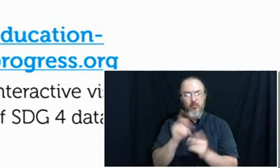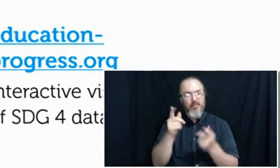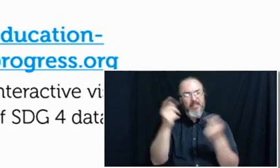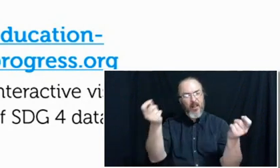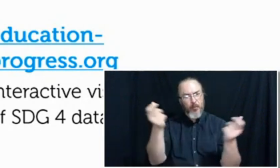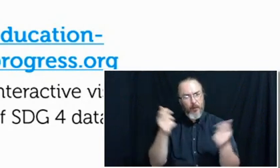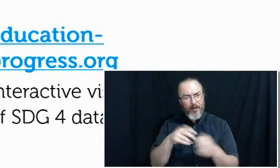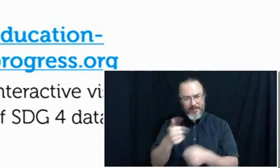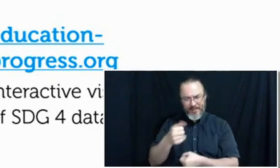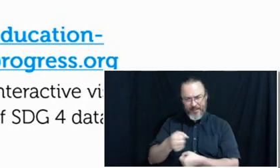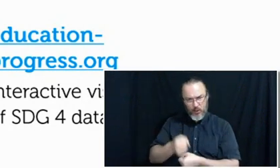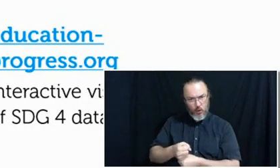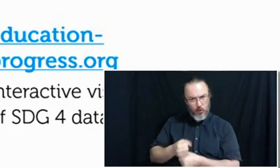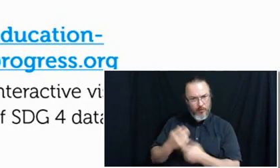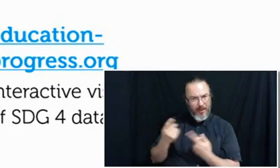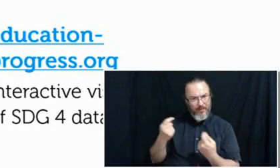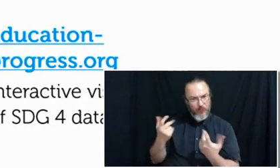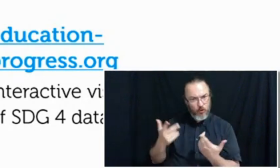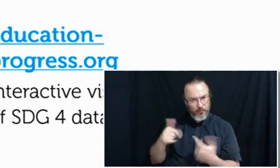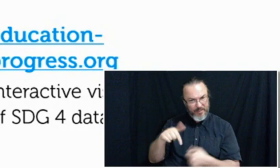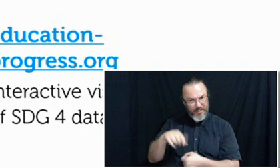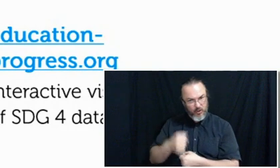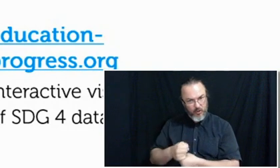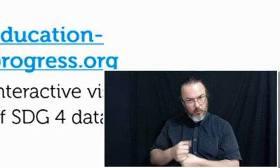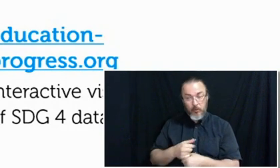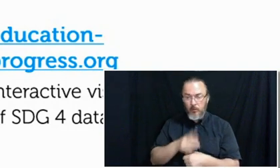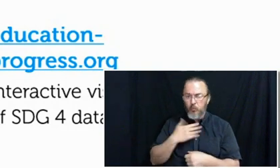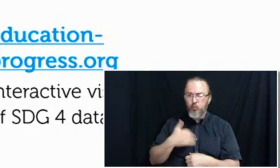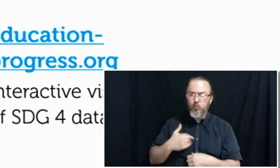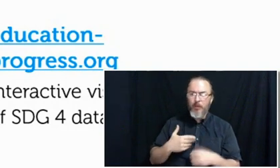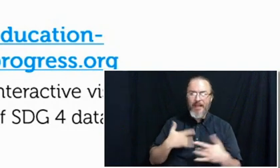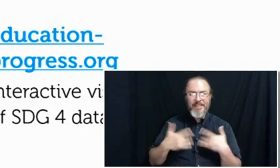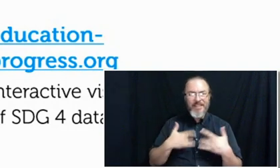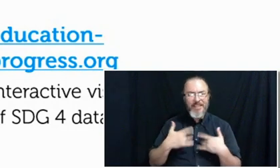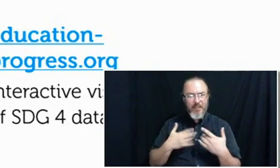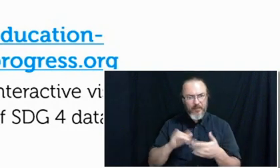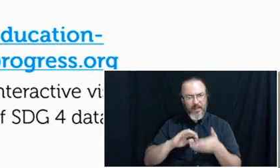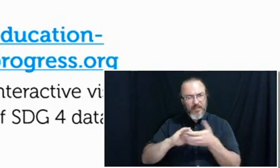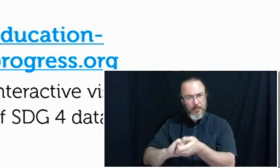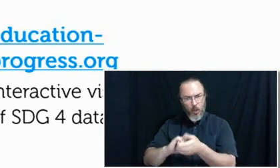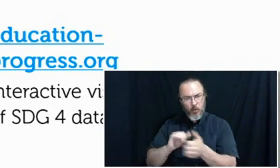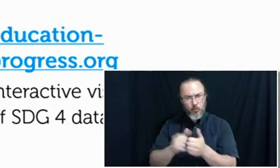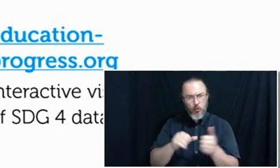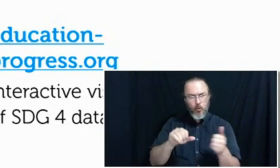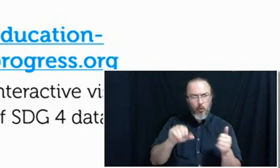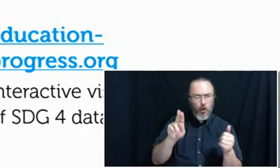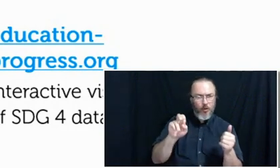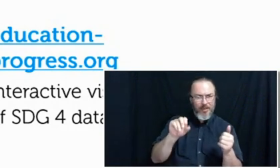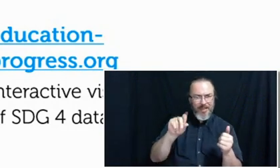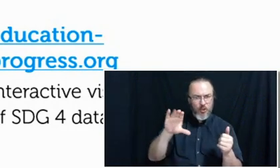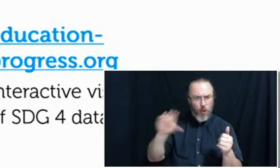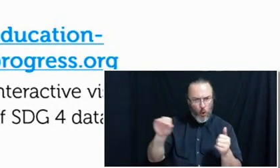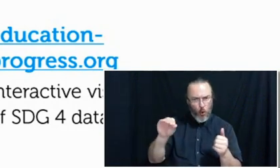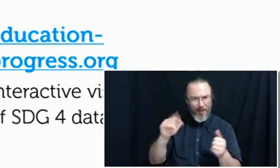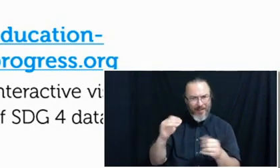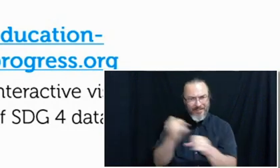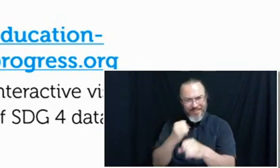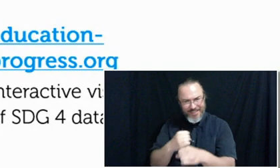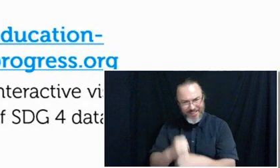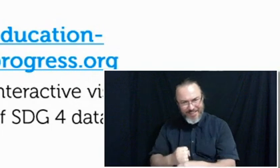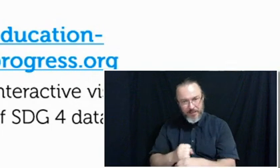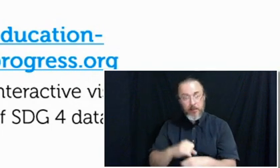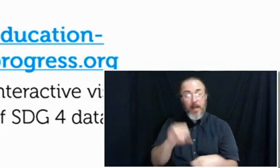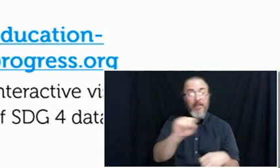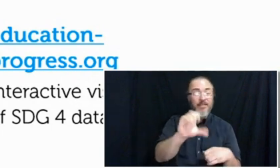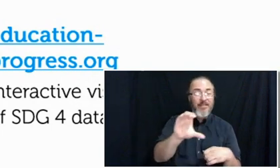son 10e anniversaire cette année. Ce site s'est engagé sur une nouvelle voie de développement passionnante avec notre partenariat avec l'Institut de statistique de l'UNESCO. Le